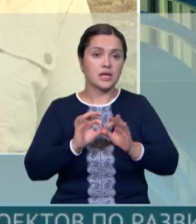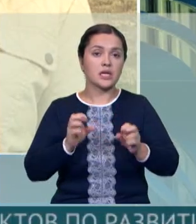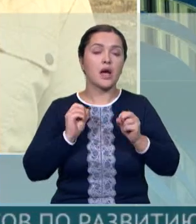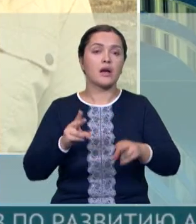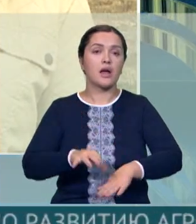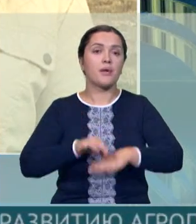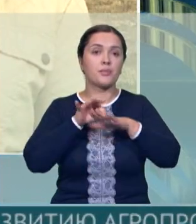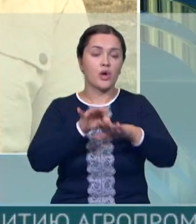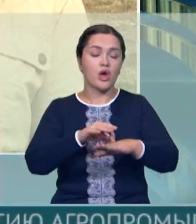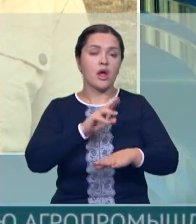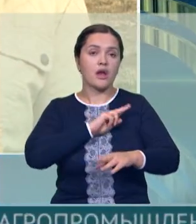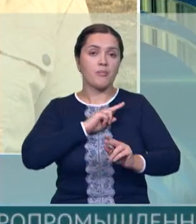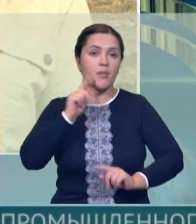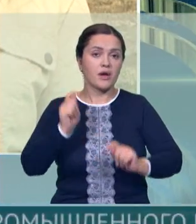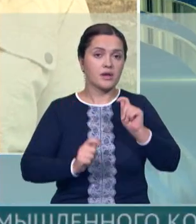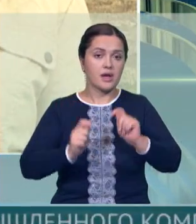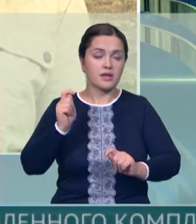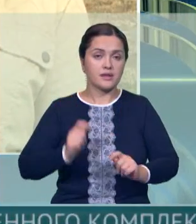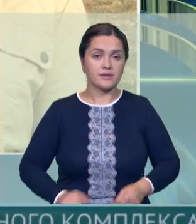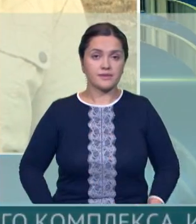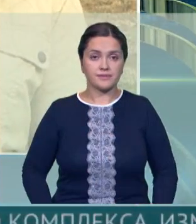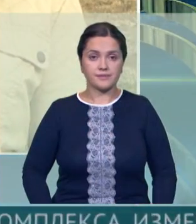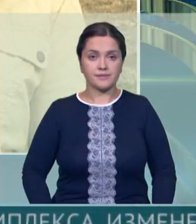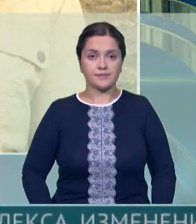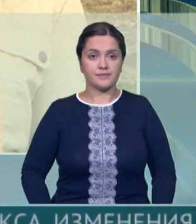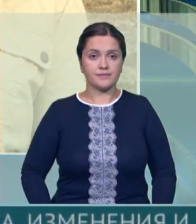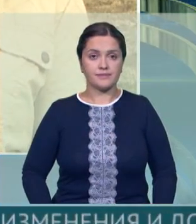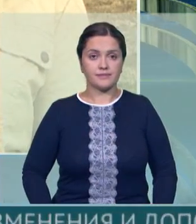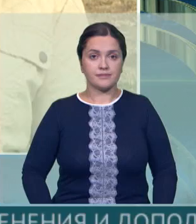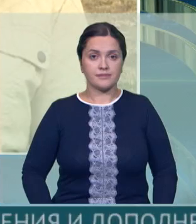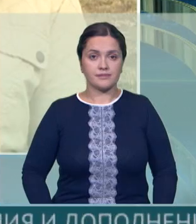Напольская. Скажите, Татьяна, как проходит работа конгресса?